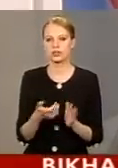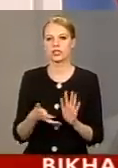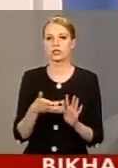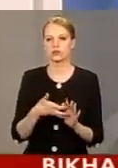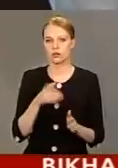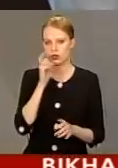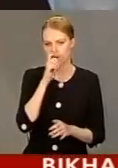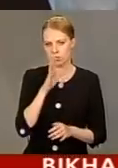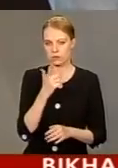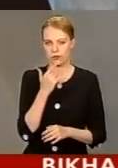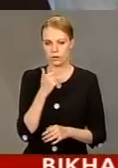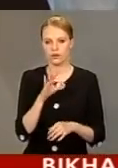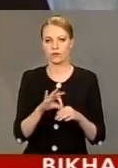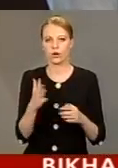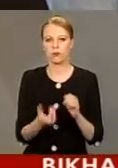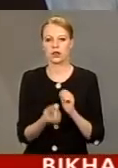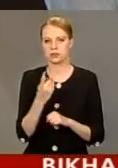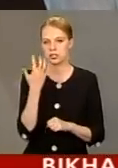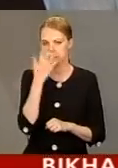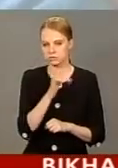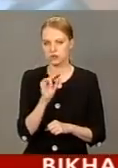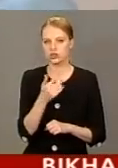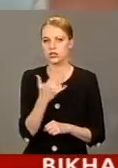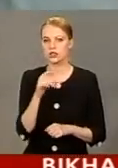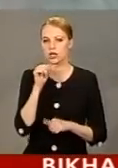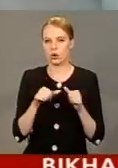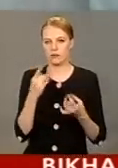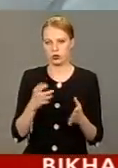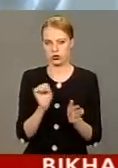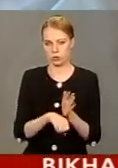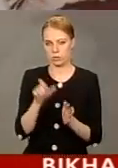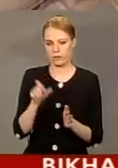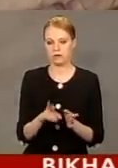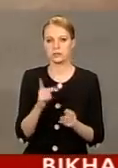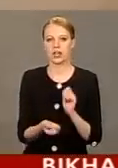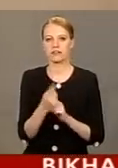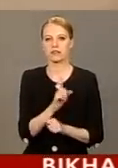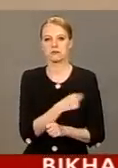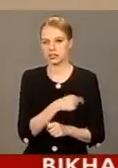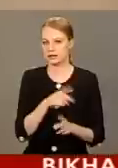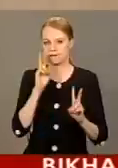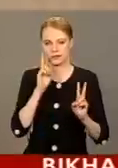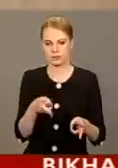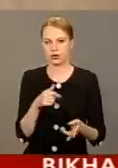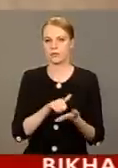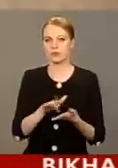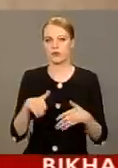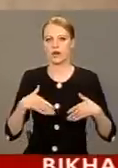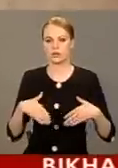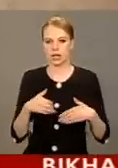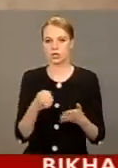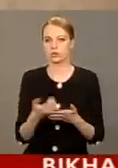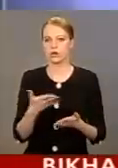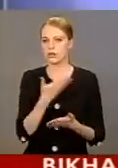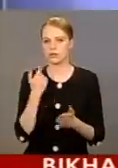недостатку кисню в крові. Хвороба, яка з'являється непомітно та за кілька років убиває. Як виникає в медицині, невідомо. Відмовляють легені, до яких